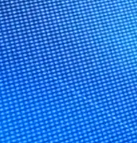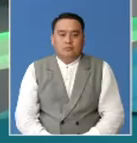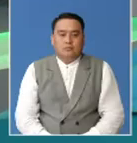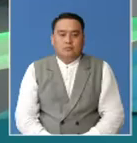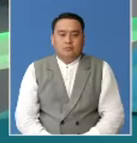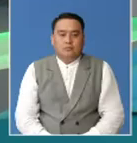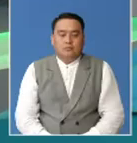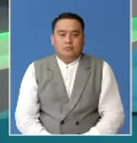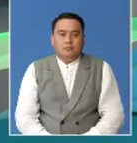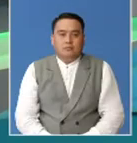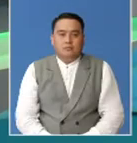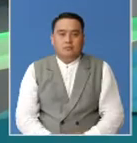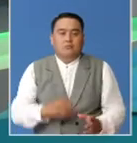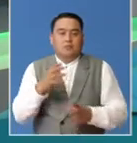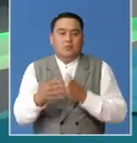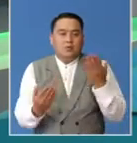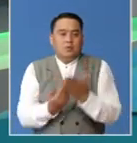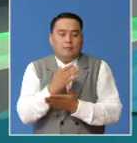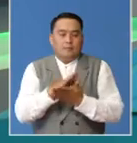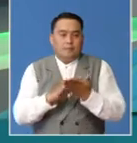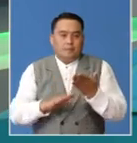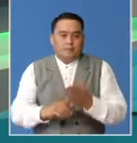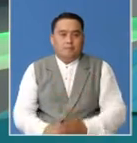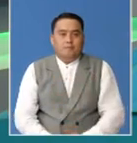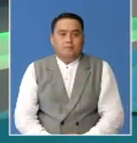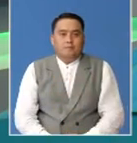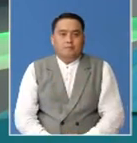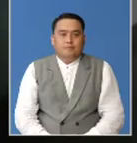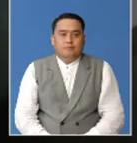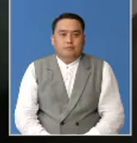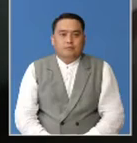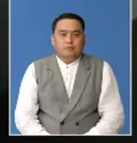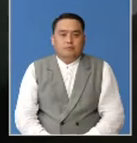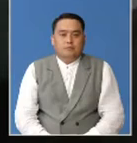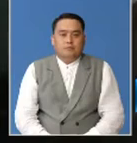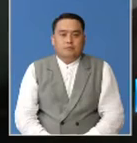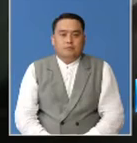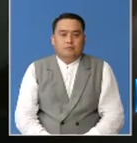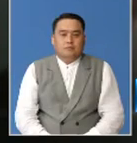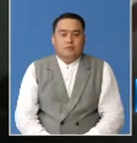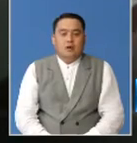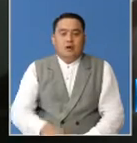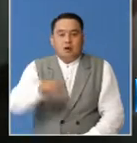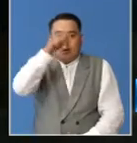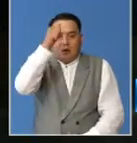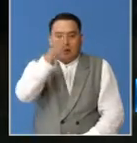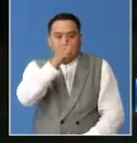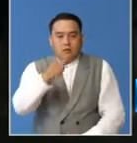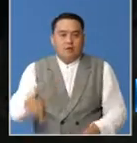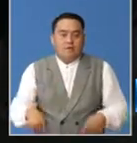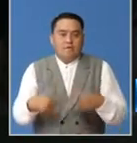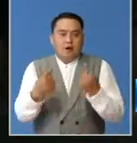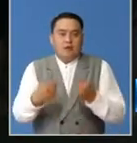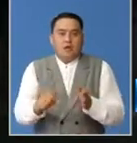Обзор зарубежных новостей продолжит выпуск. В Афинах восстановлена подача электроэнергии